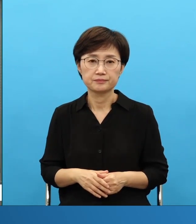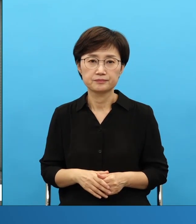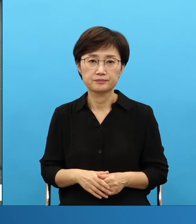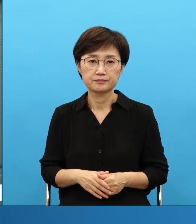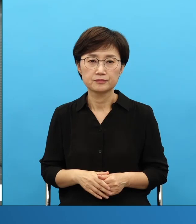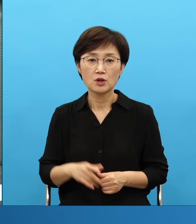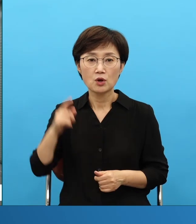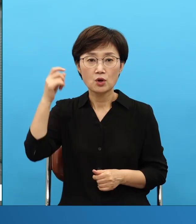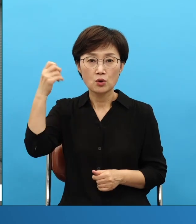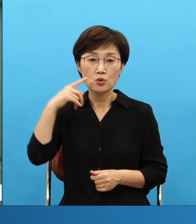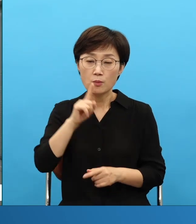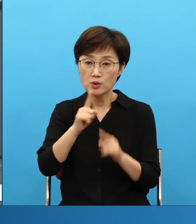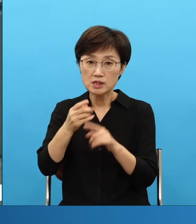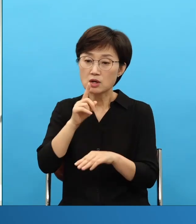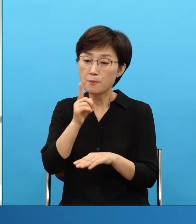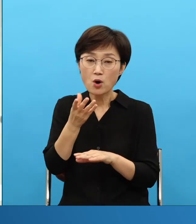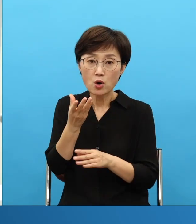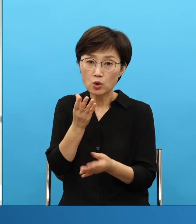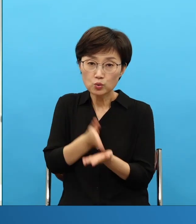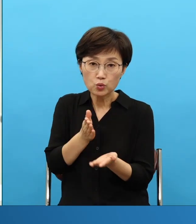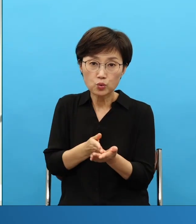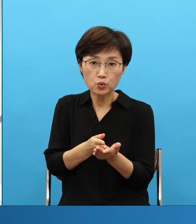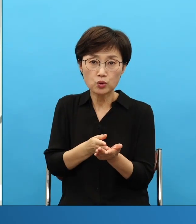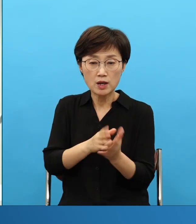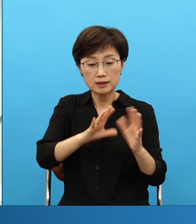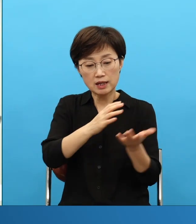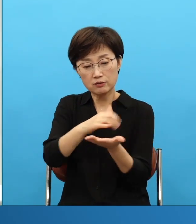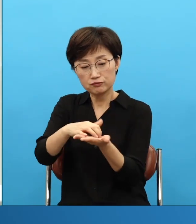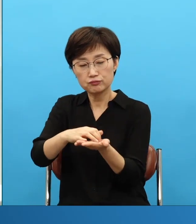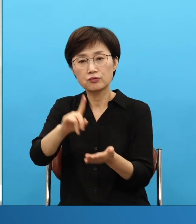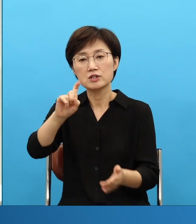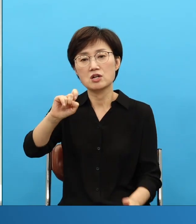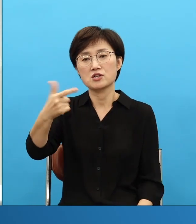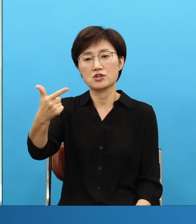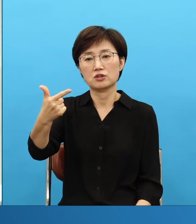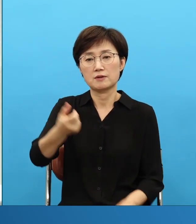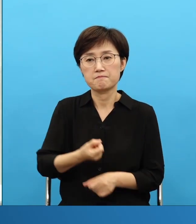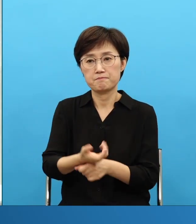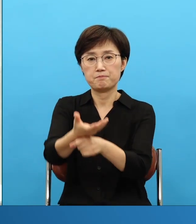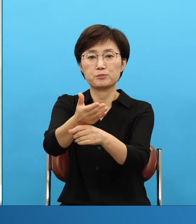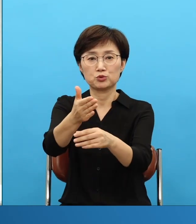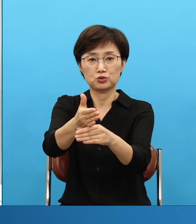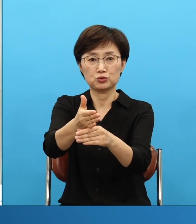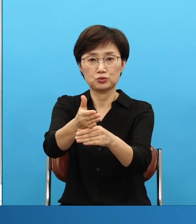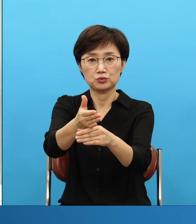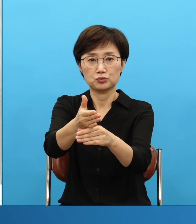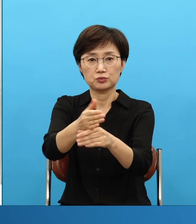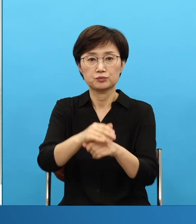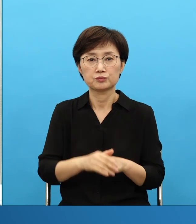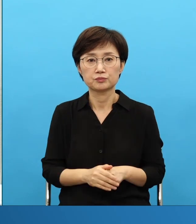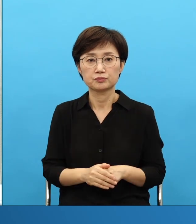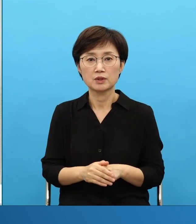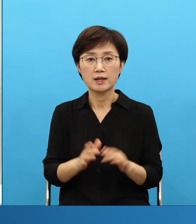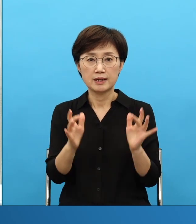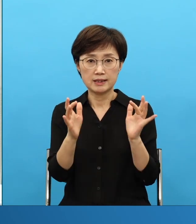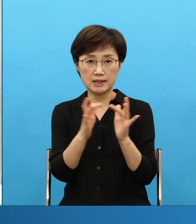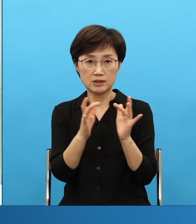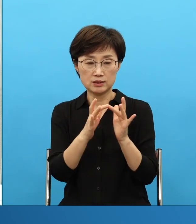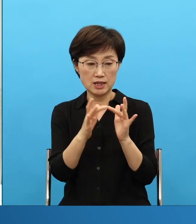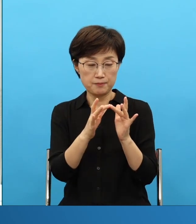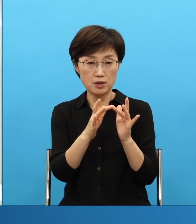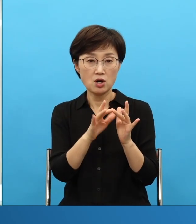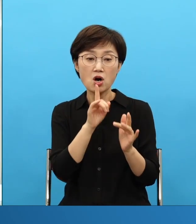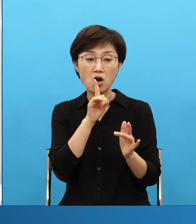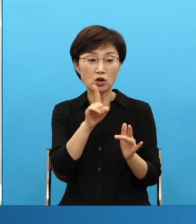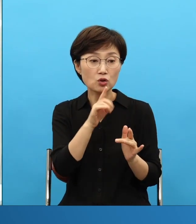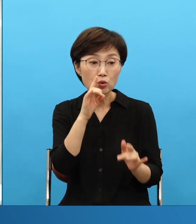이로써 류광수 목사의 메시지는 총 16개 언어로 237 현장에 전달되고 있으며 위아.kr 각